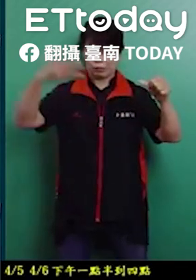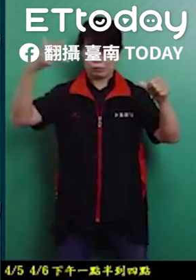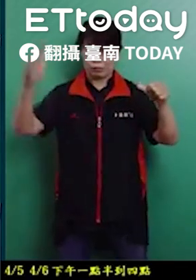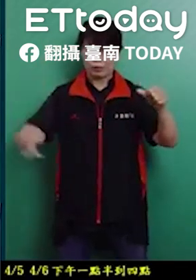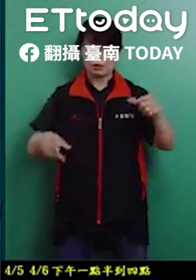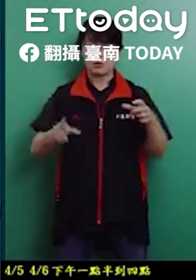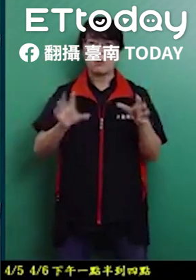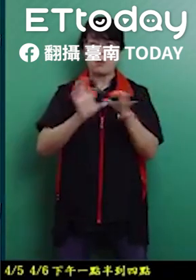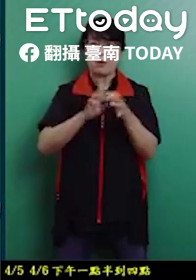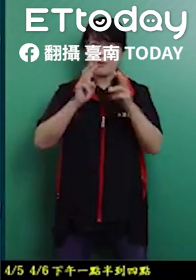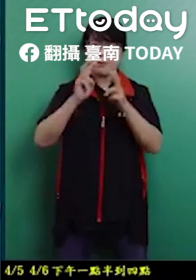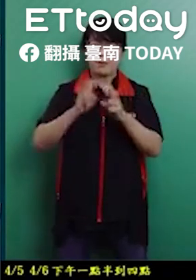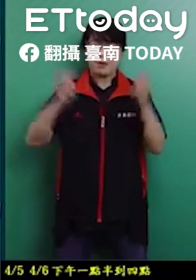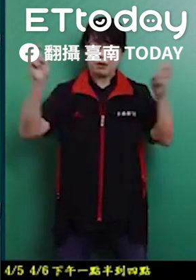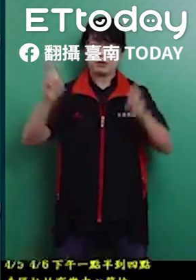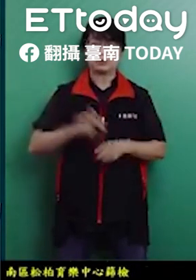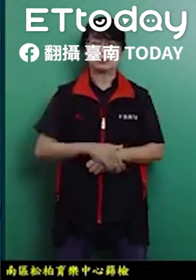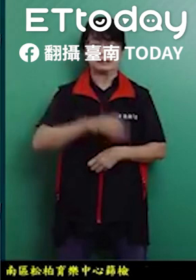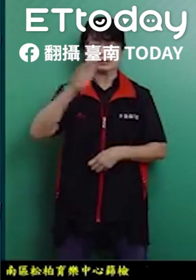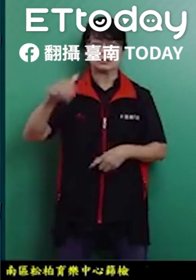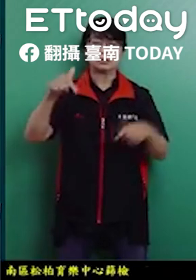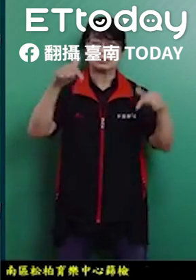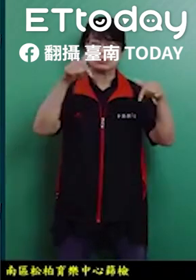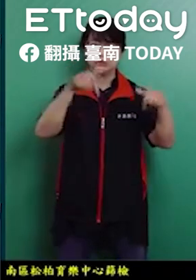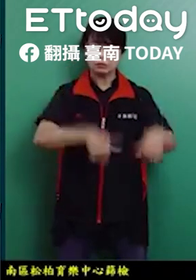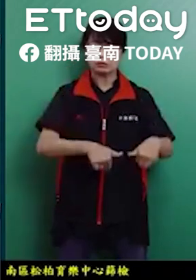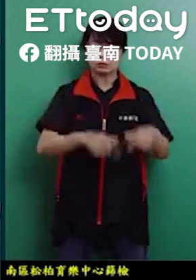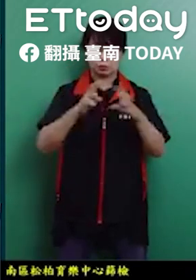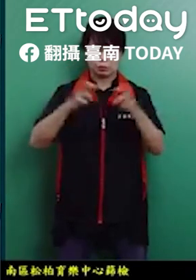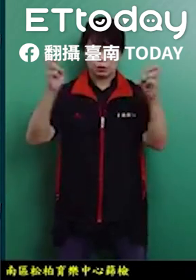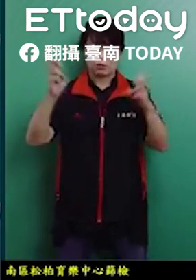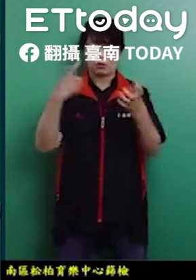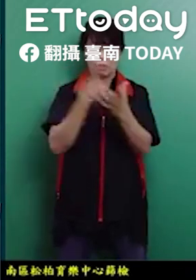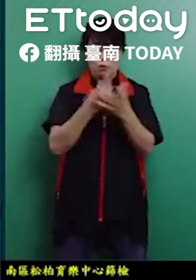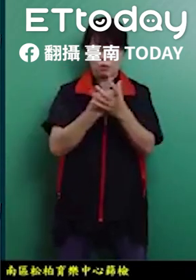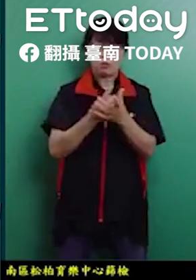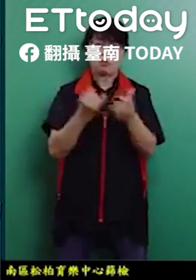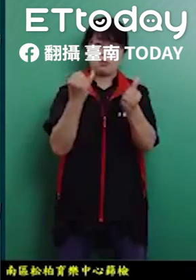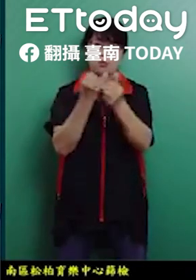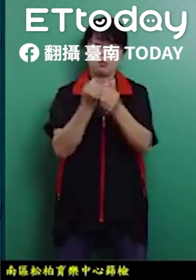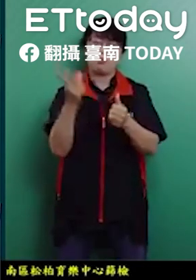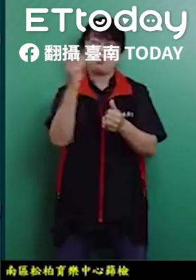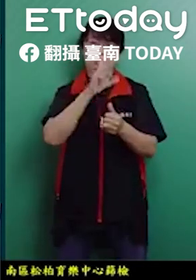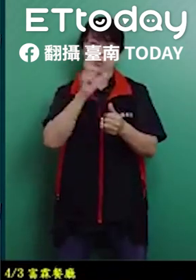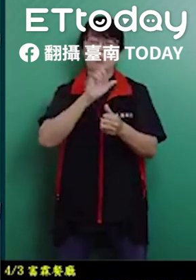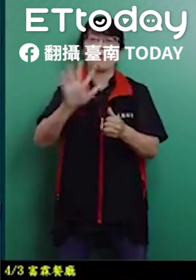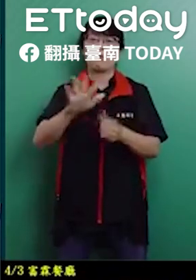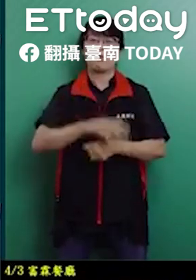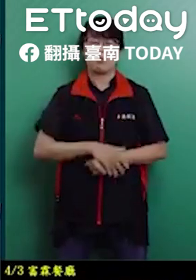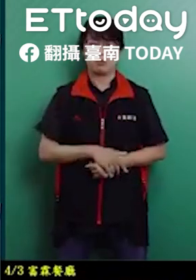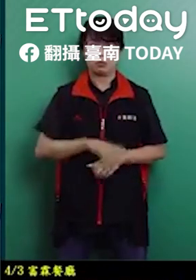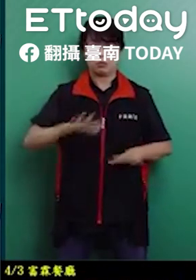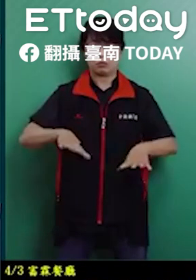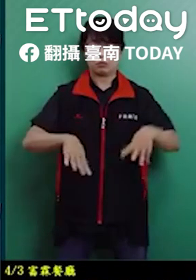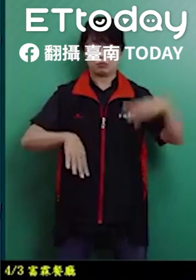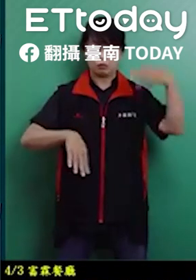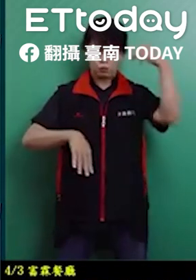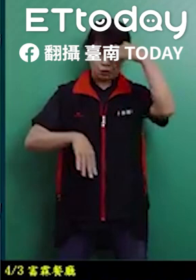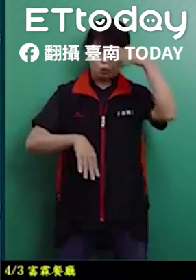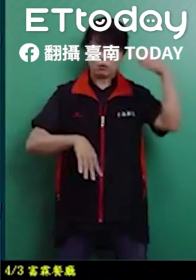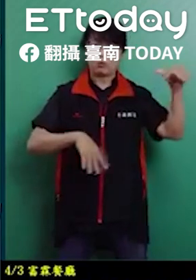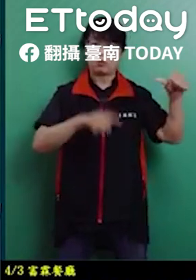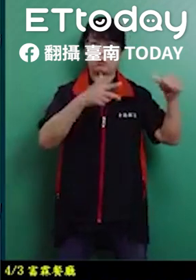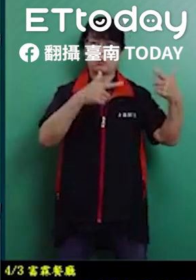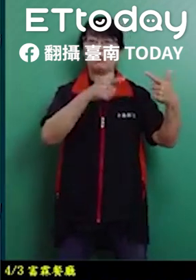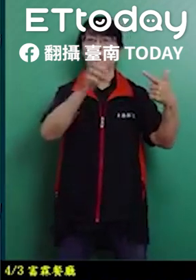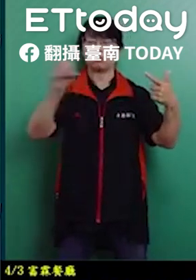到关庙区山西宫参加喜宴者，请在今天下午2点到6点到关庙区山西宫筛检。那这个其